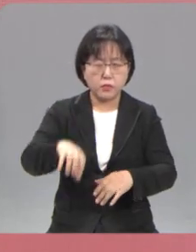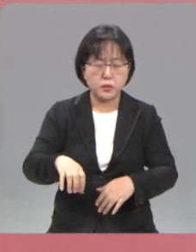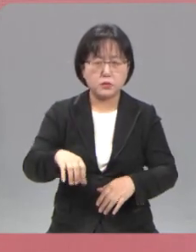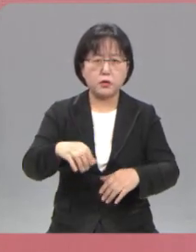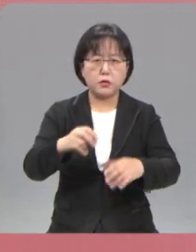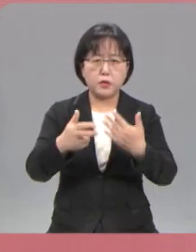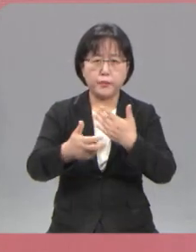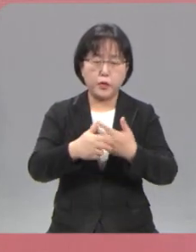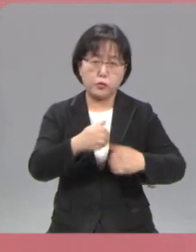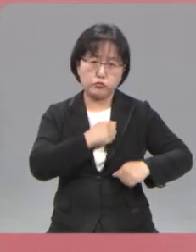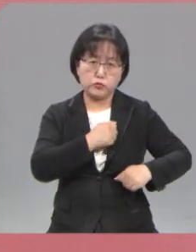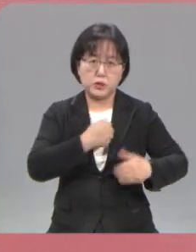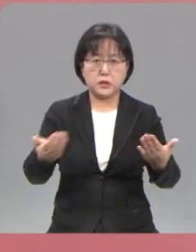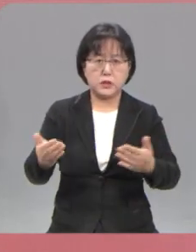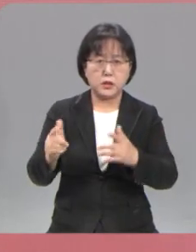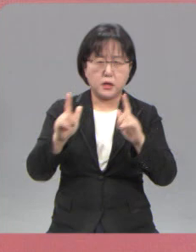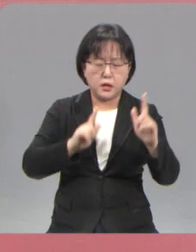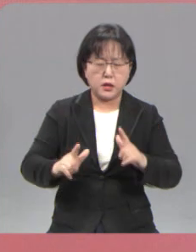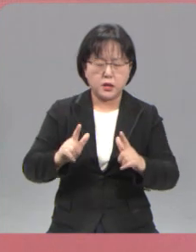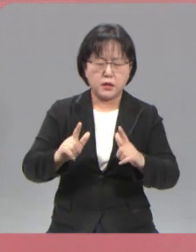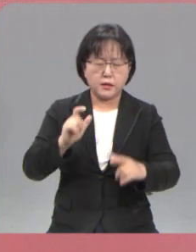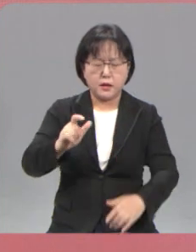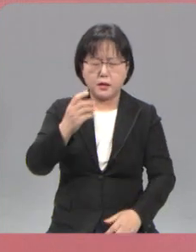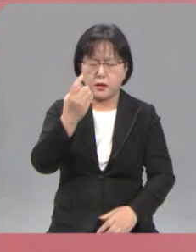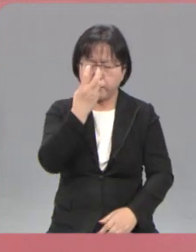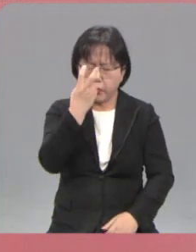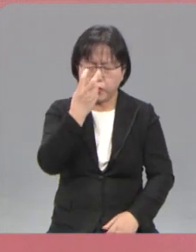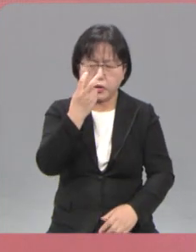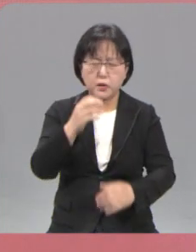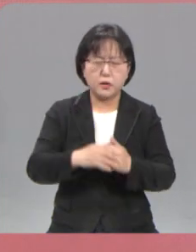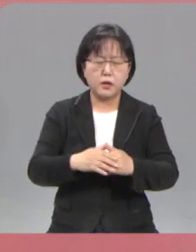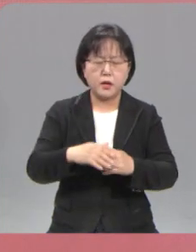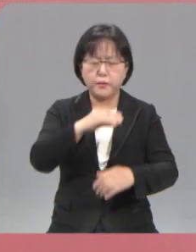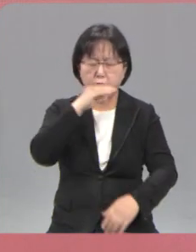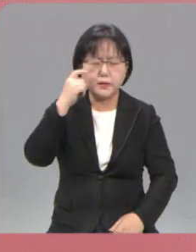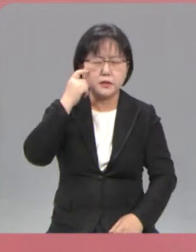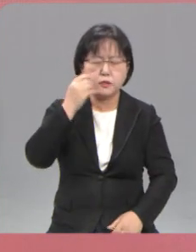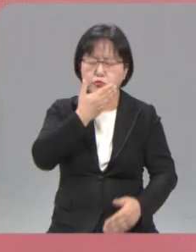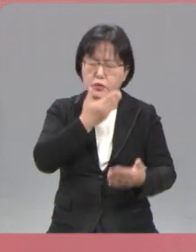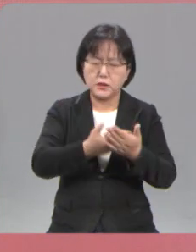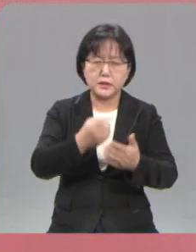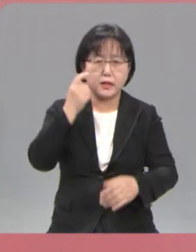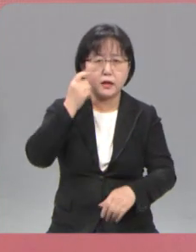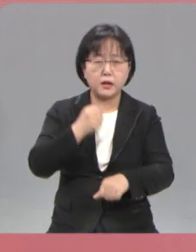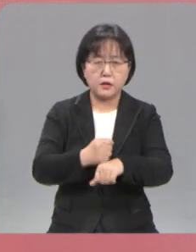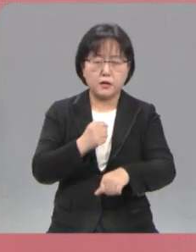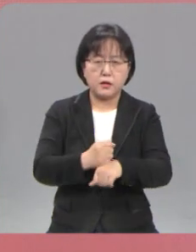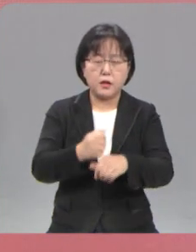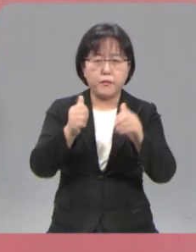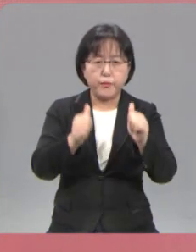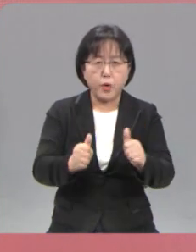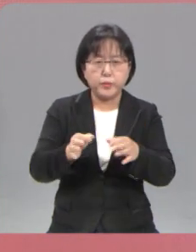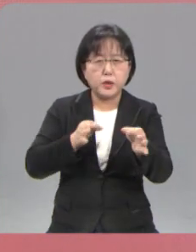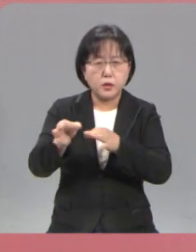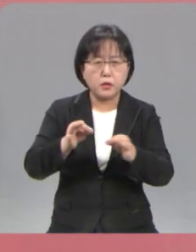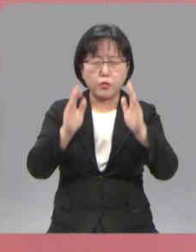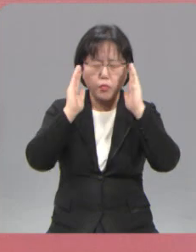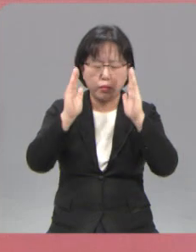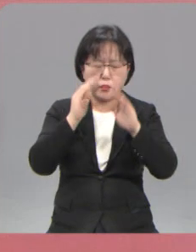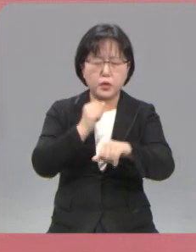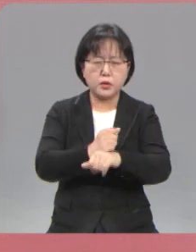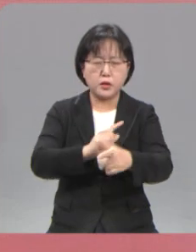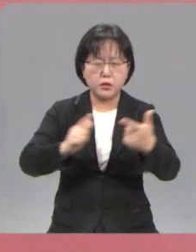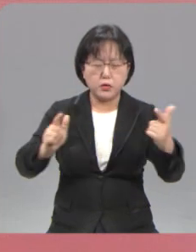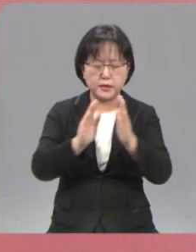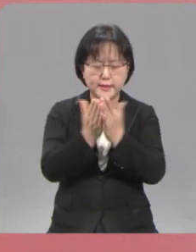군의관 복무를 하며 튼튼한 안보와 올바른 대적관이 얼마나 중요한지 깨달았으며 법학과 경영학 수강 및